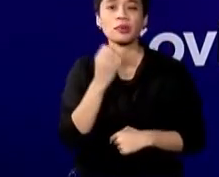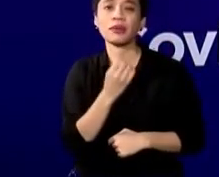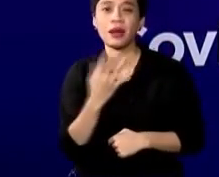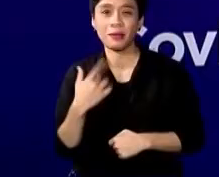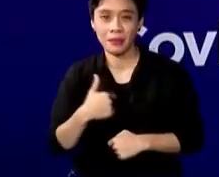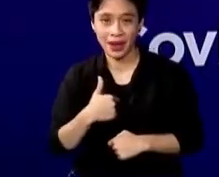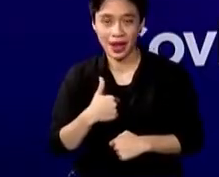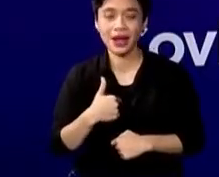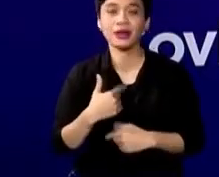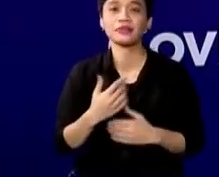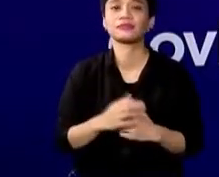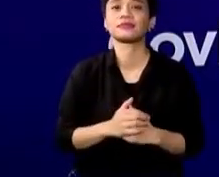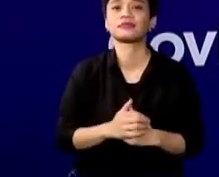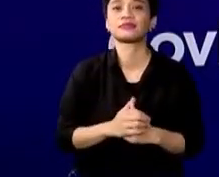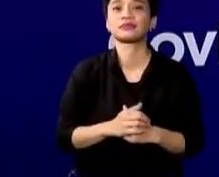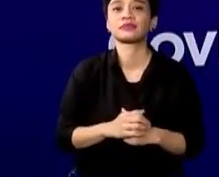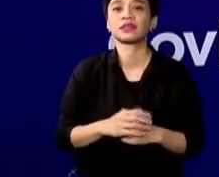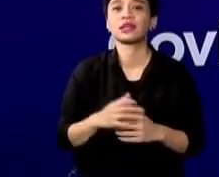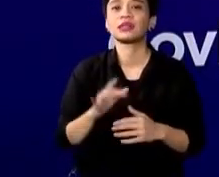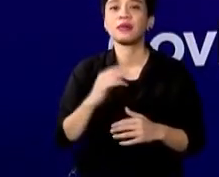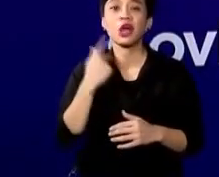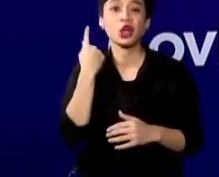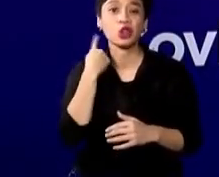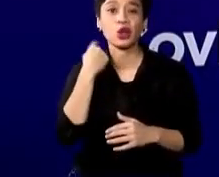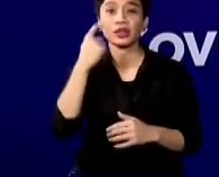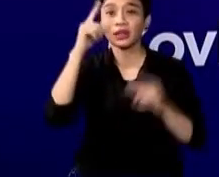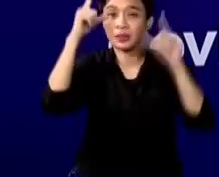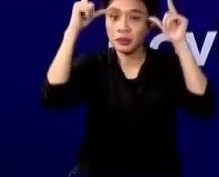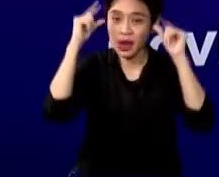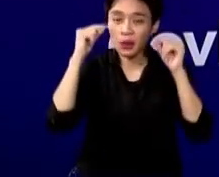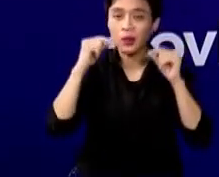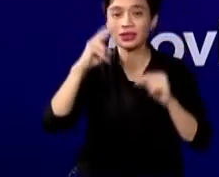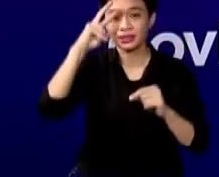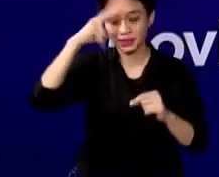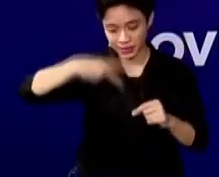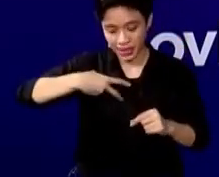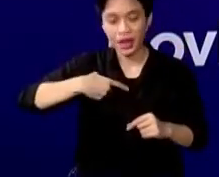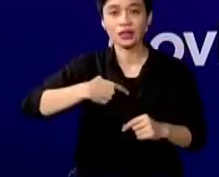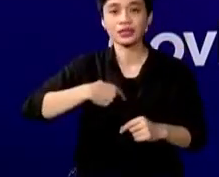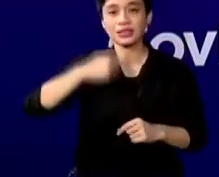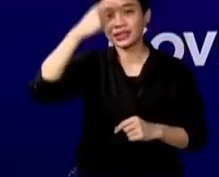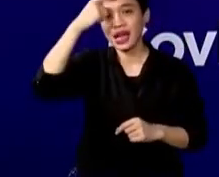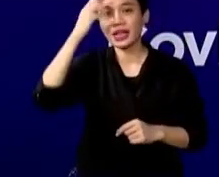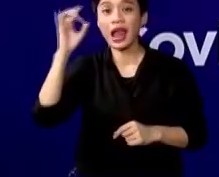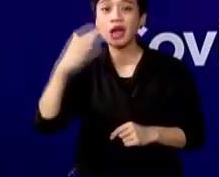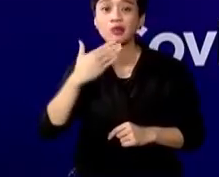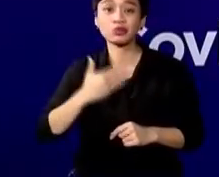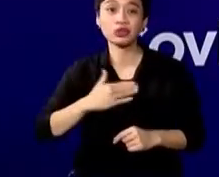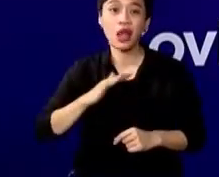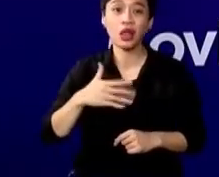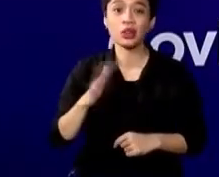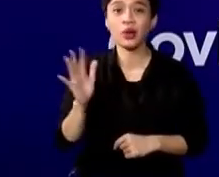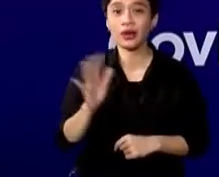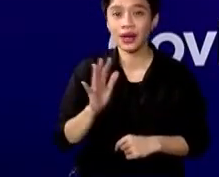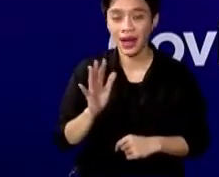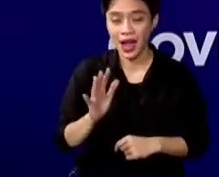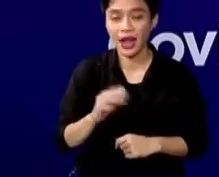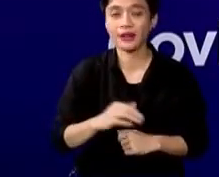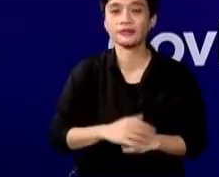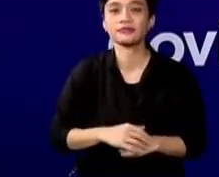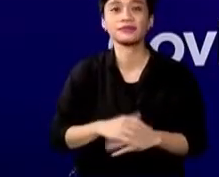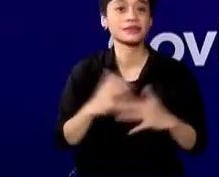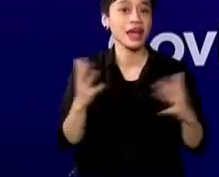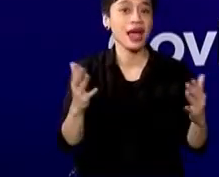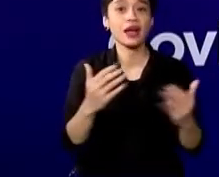harus memperhatikan faktor komorbiditas ini semua berpengaruh dan yang ketiga masyarakat harus